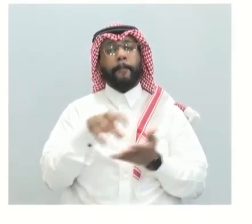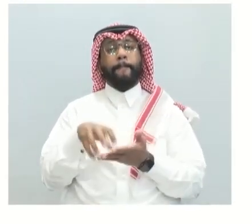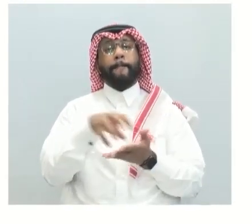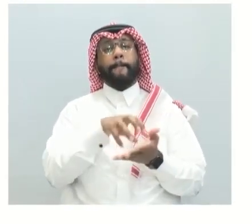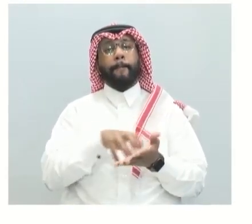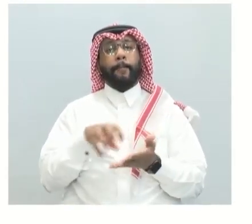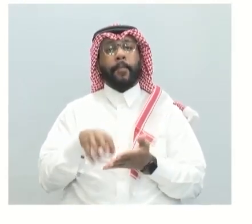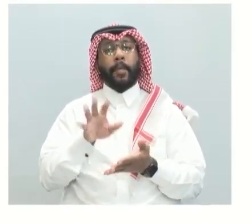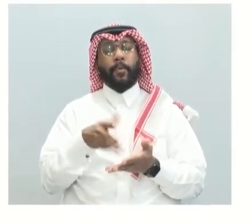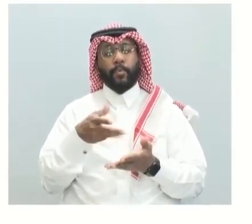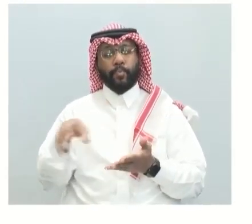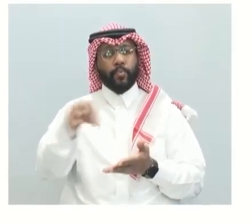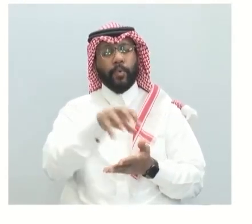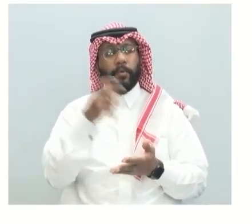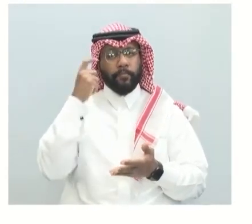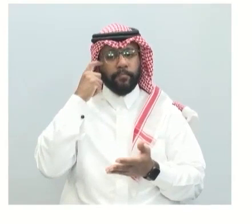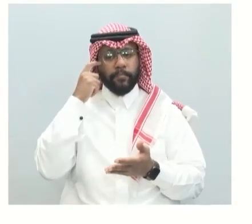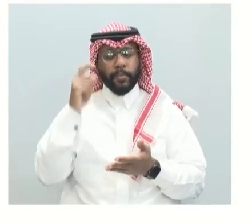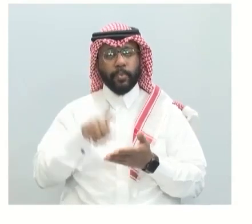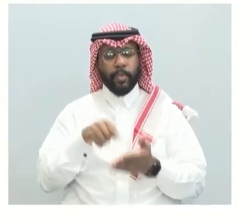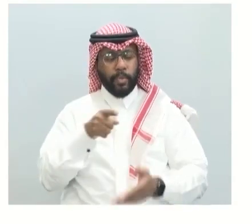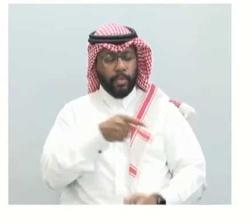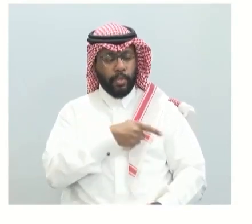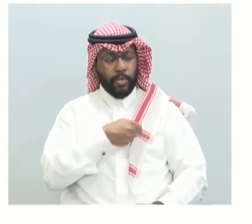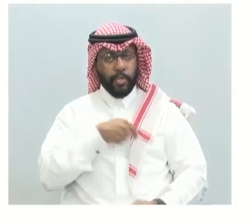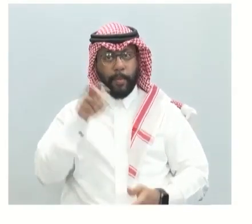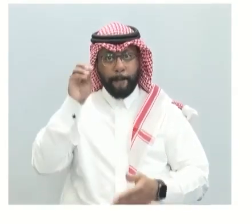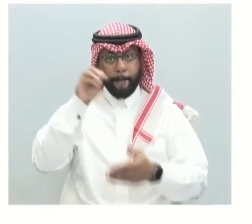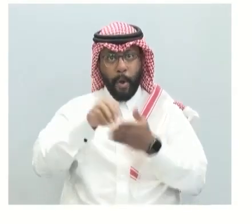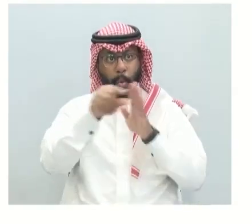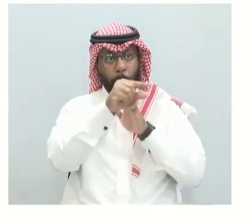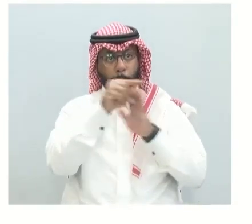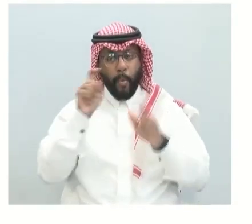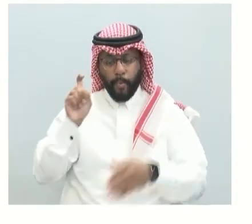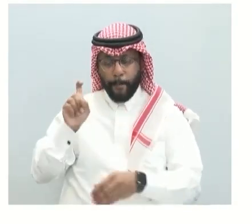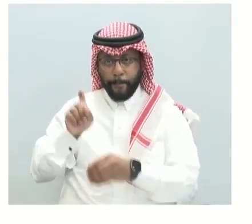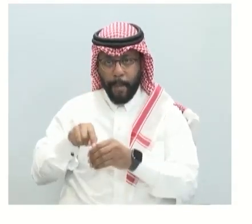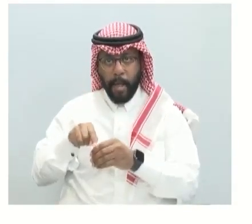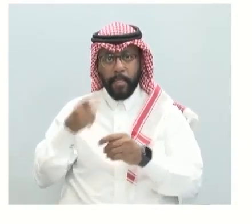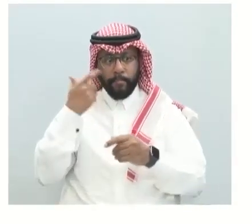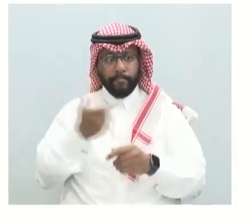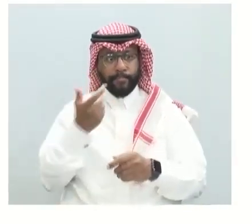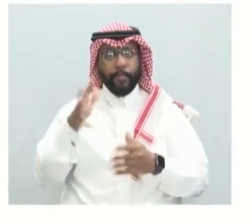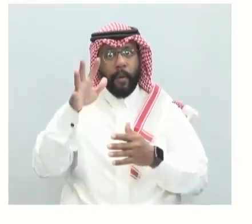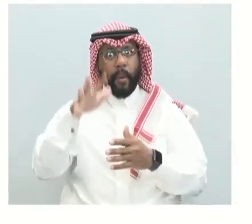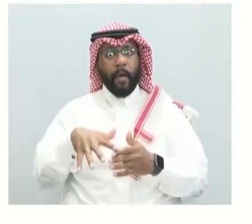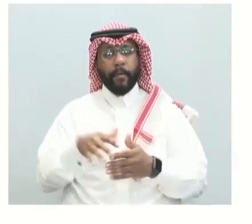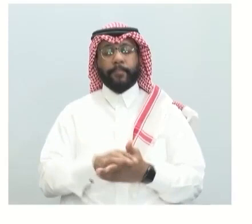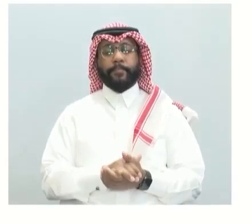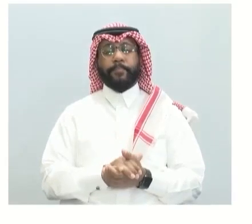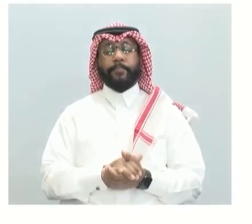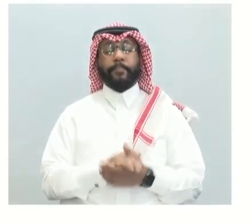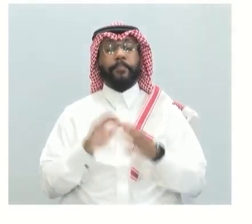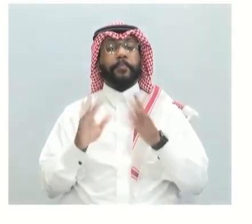في موقع معين ما عليه الا فقط كتابه اسم الموقع في محرك البحث طيب كيف اخصص